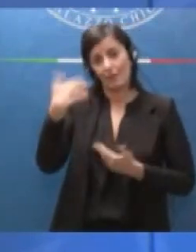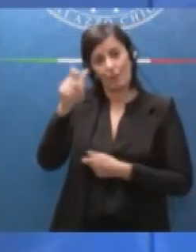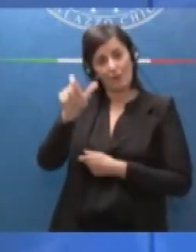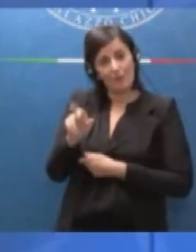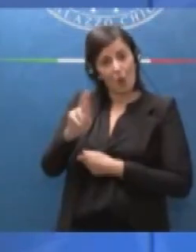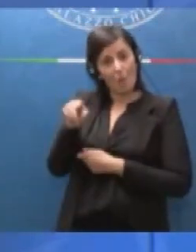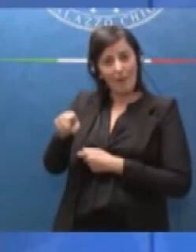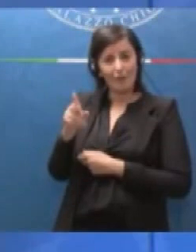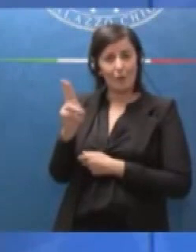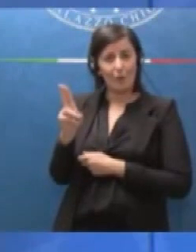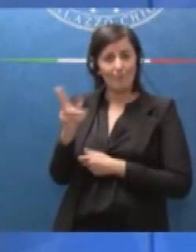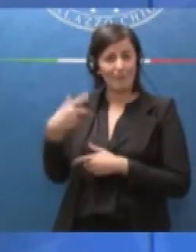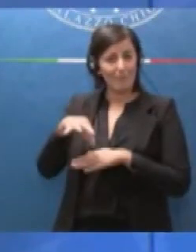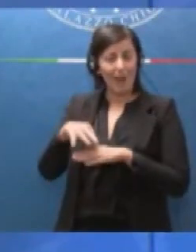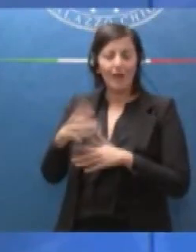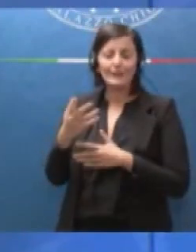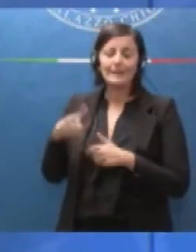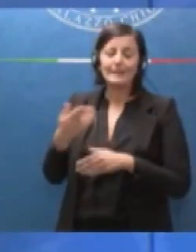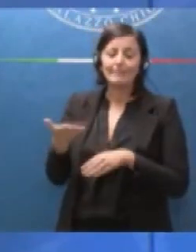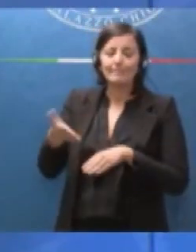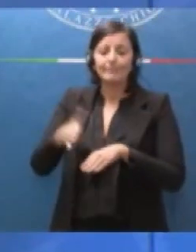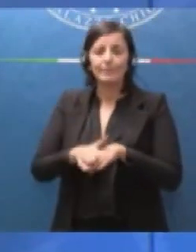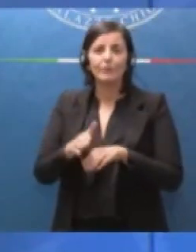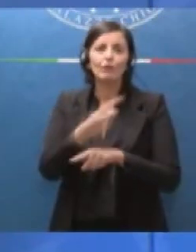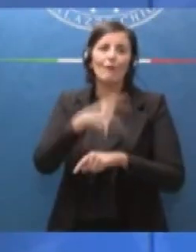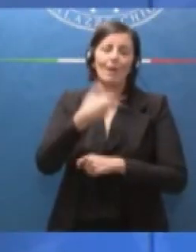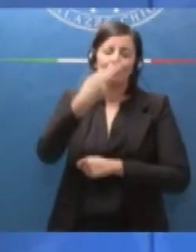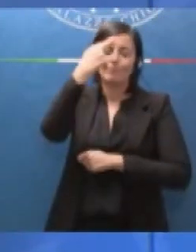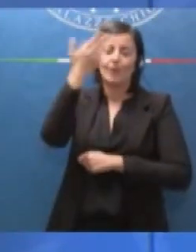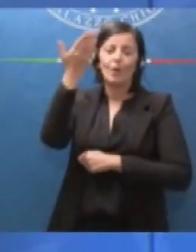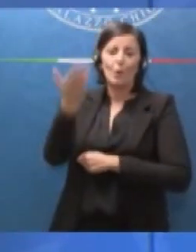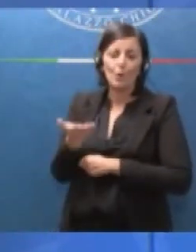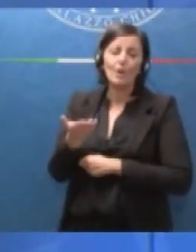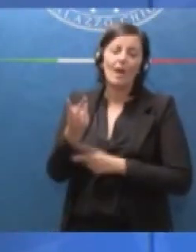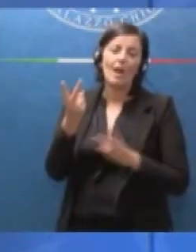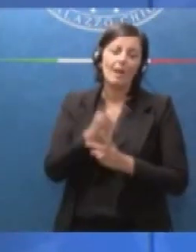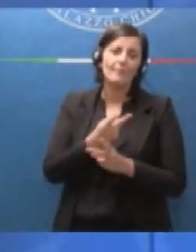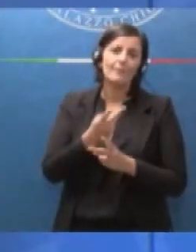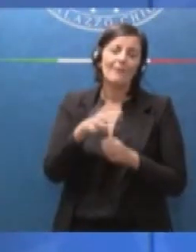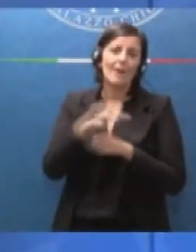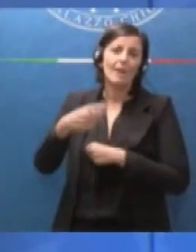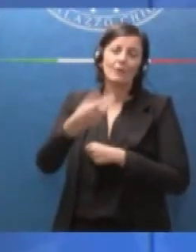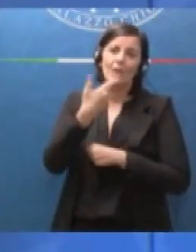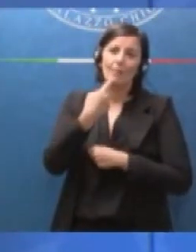malato, e quindi vogliamo ricordare lui e ovviamente esprimere solidarietà alla sua famiglia.